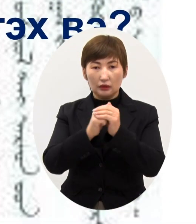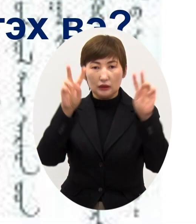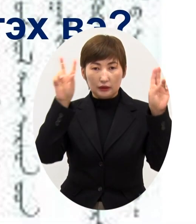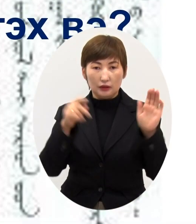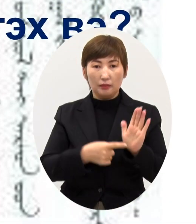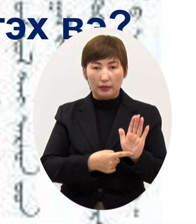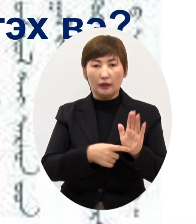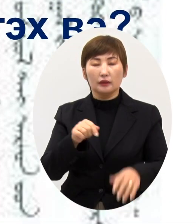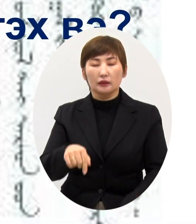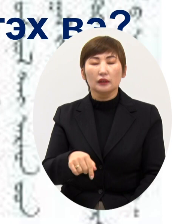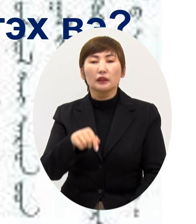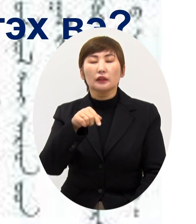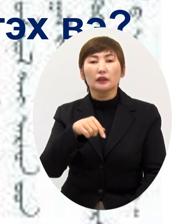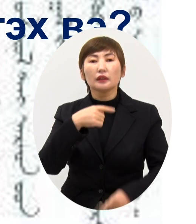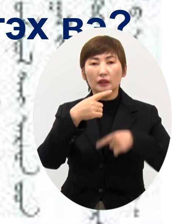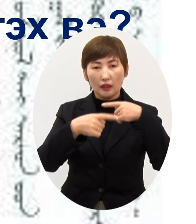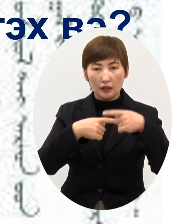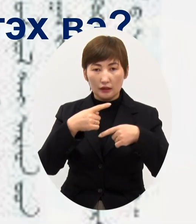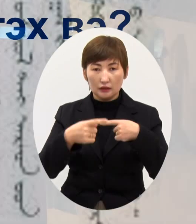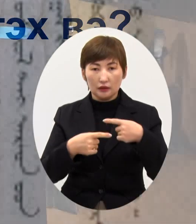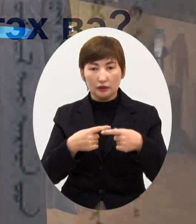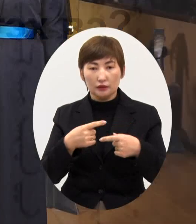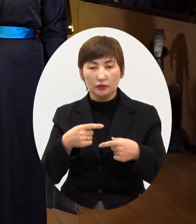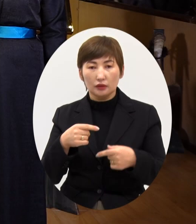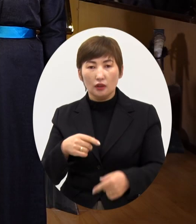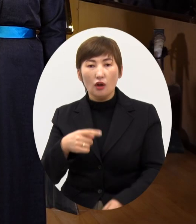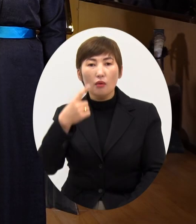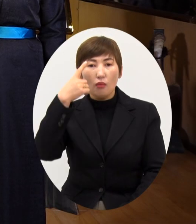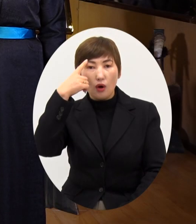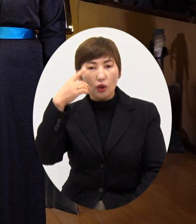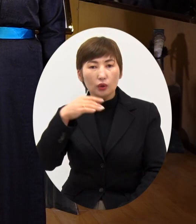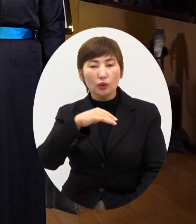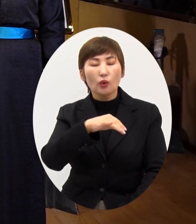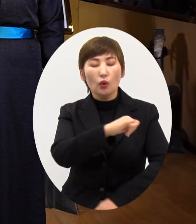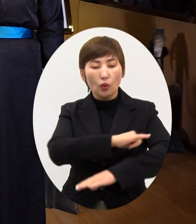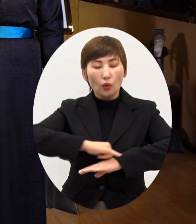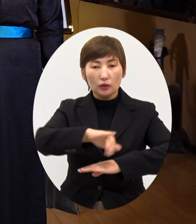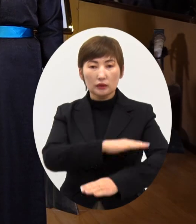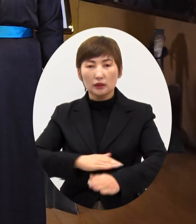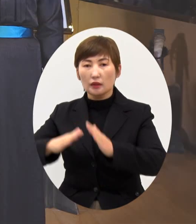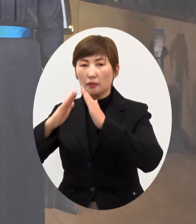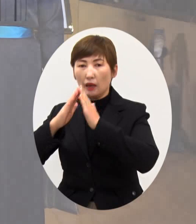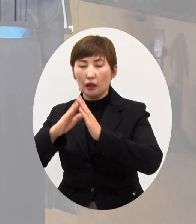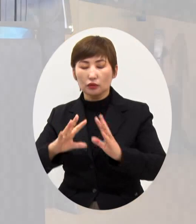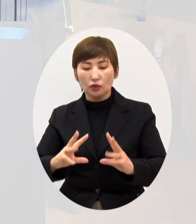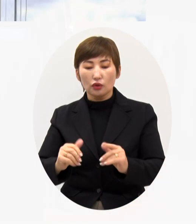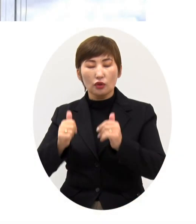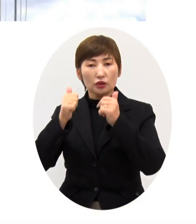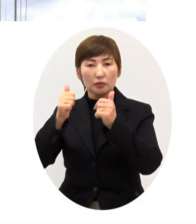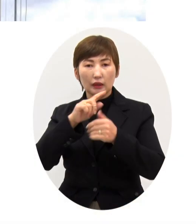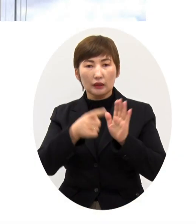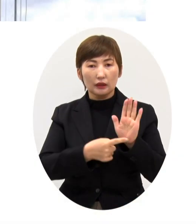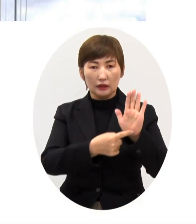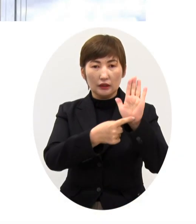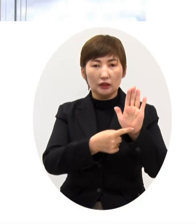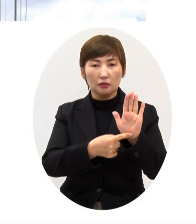сэдэв байгаа. За, бидний ярилцах зүйл болохоор Монгол улсын тусгаар тогтнол бүрэн эрх хөгжил мандлын илэрхийлэл